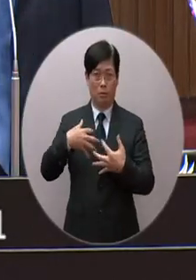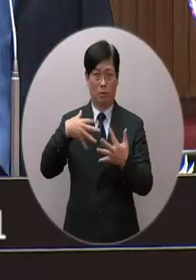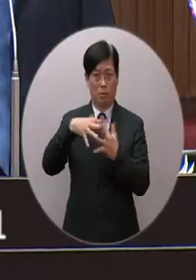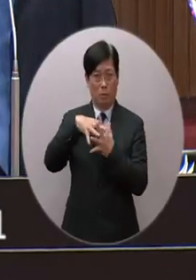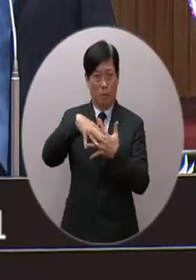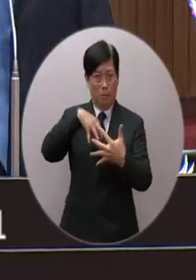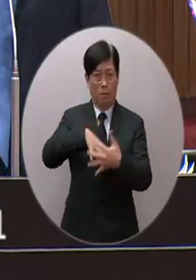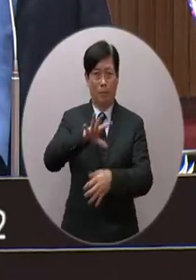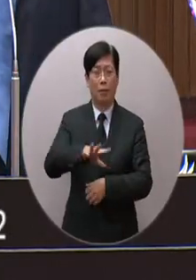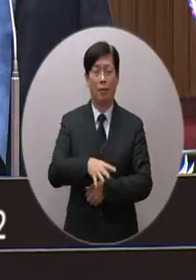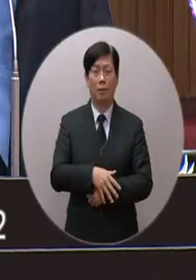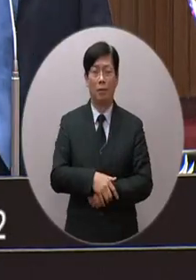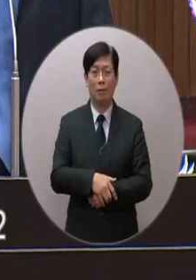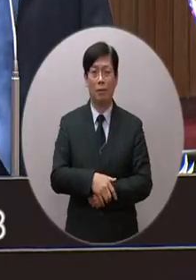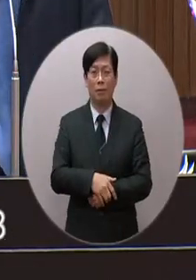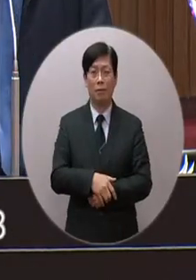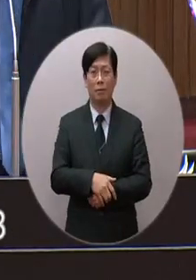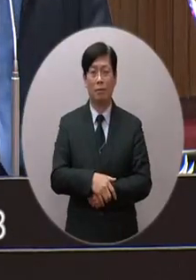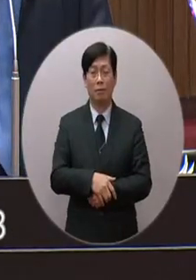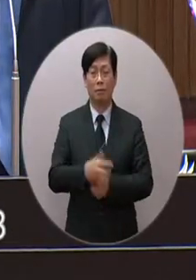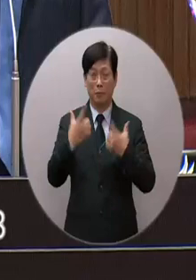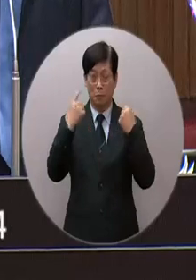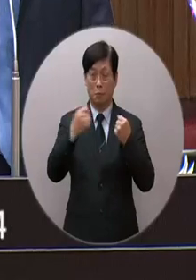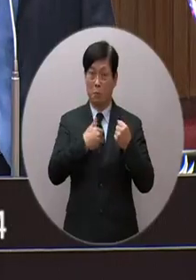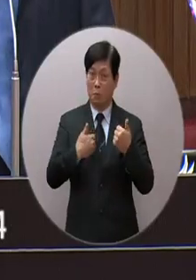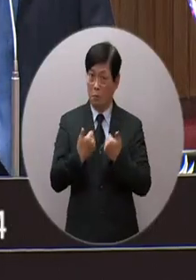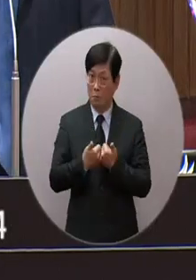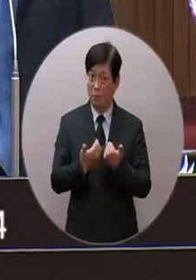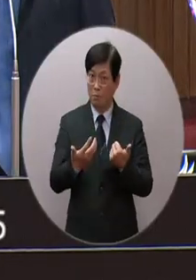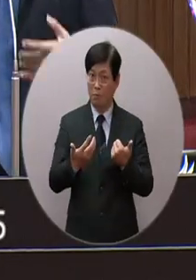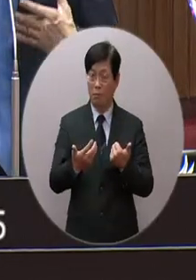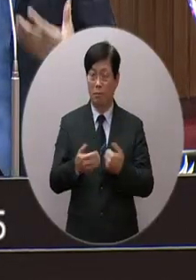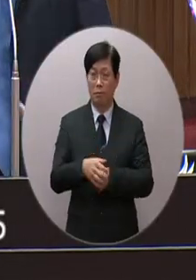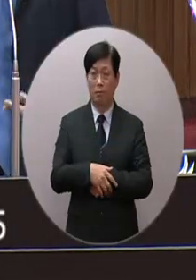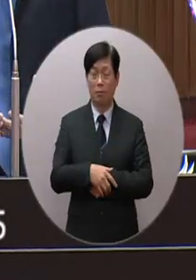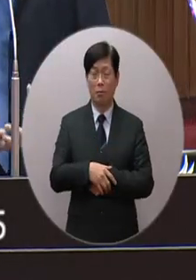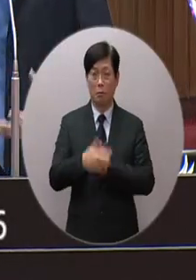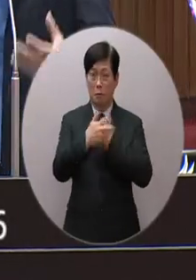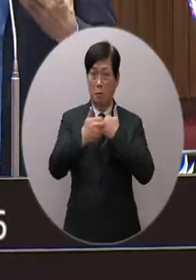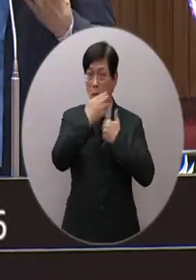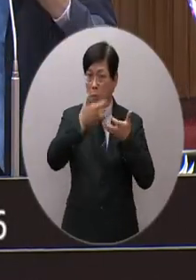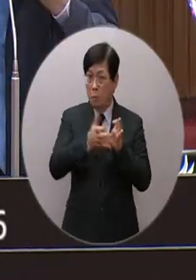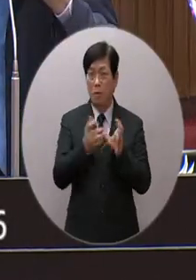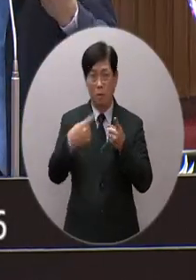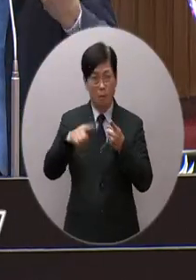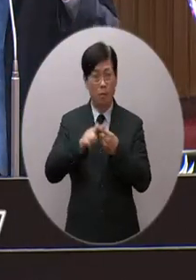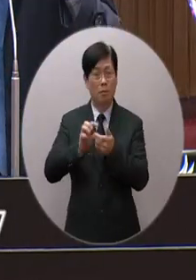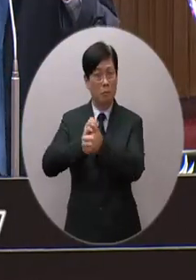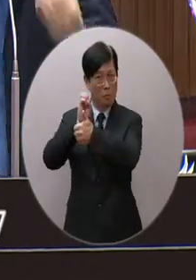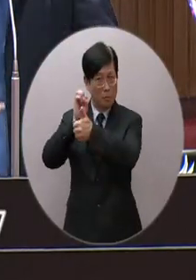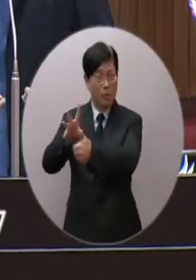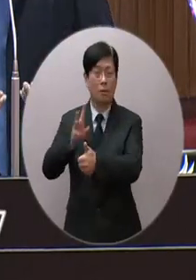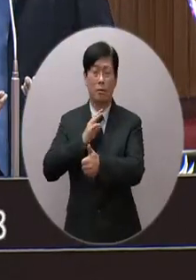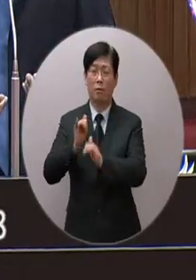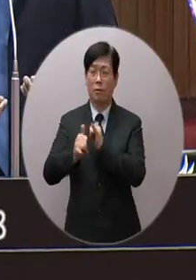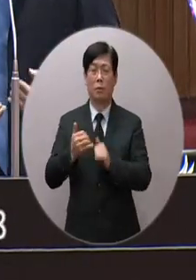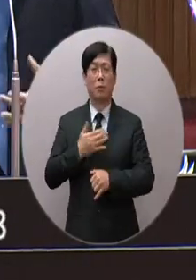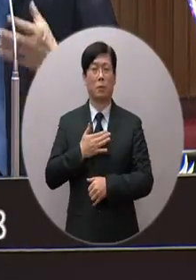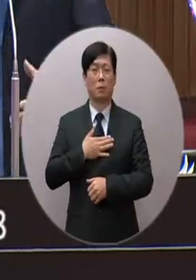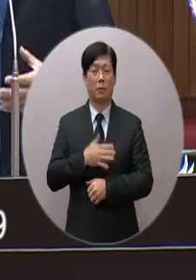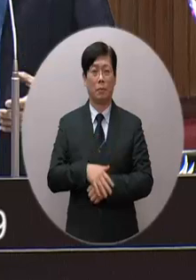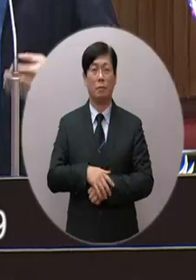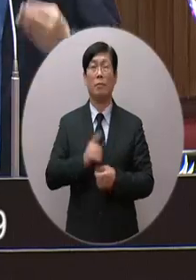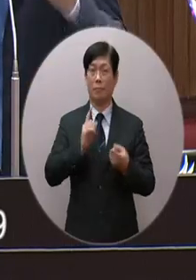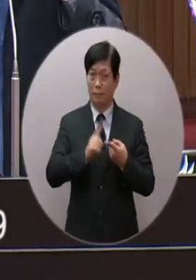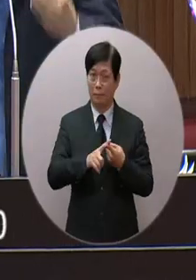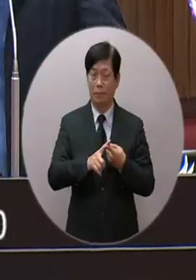啊，所以这个物件，咱关注林委员会，咱的卫生部应该予咱民众适当的了解，